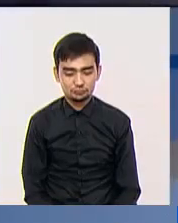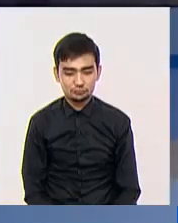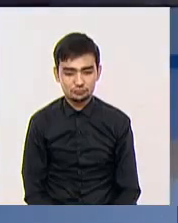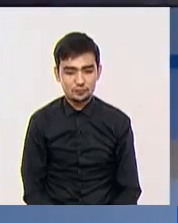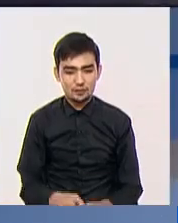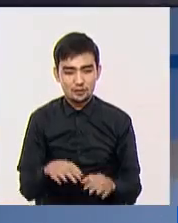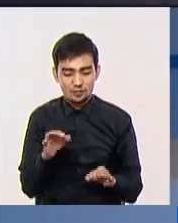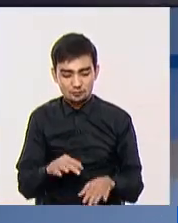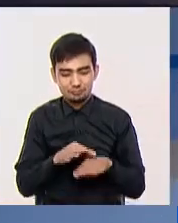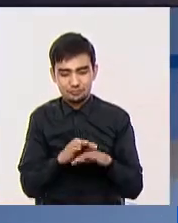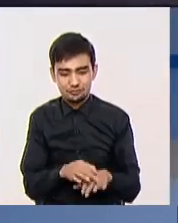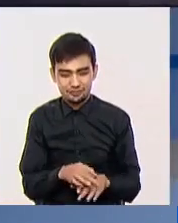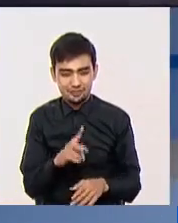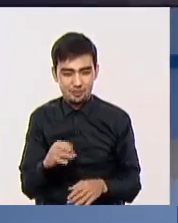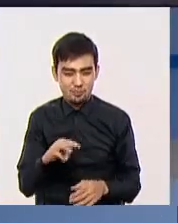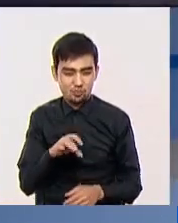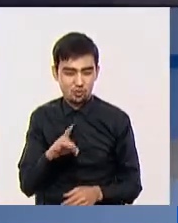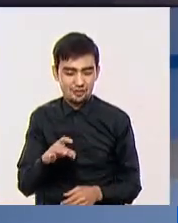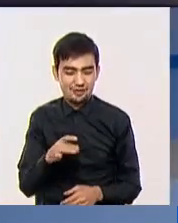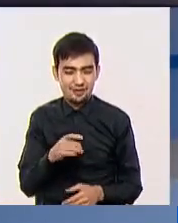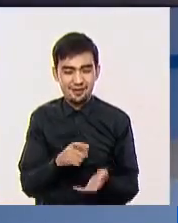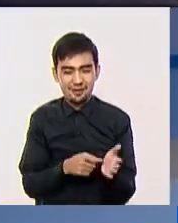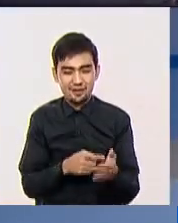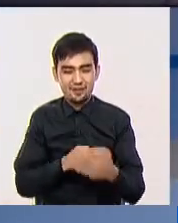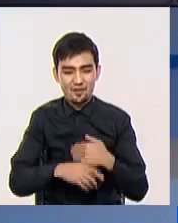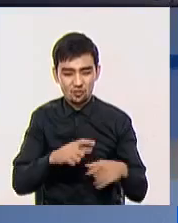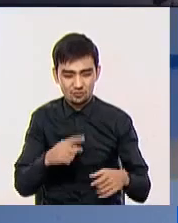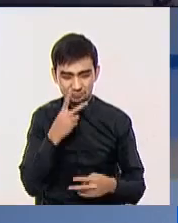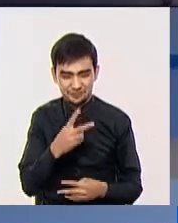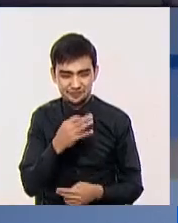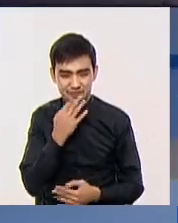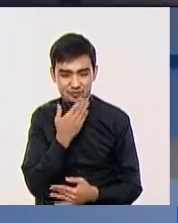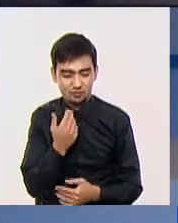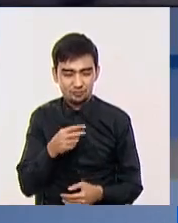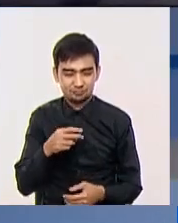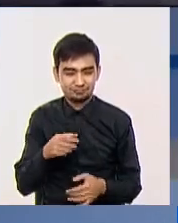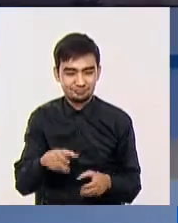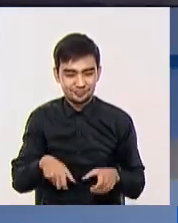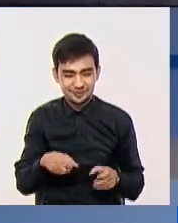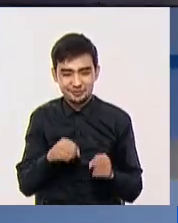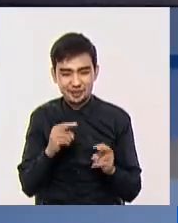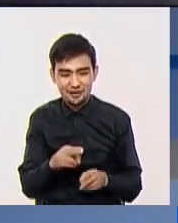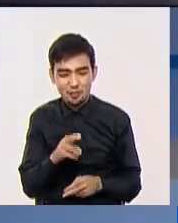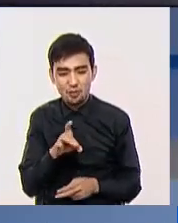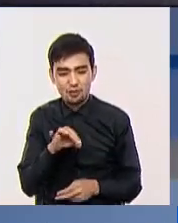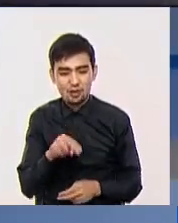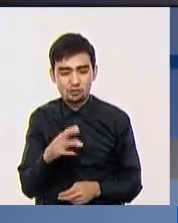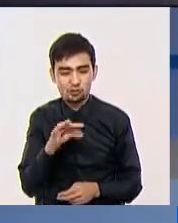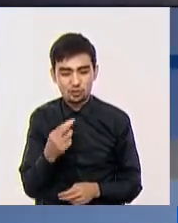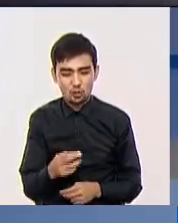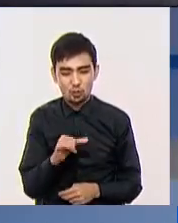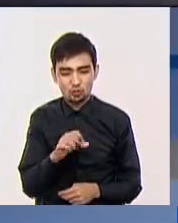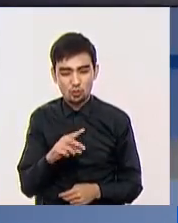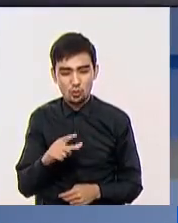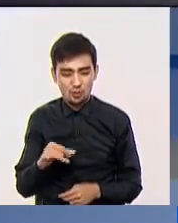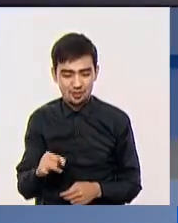только отнести на помойку. Карагандинские инвалиды возмутились ходунками, которые получили через портал социальных услуг. Люди жалуются на